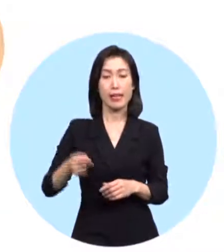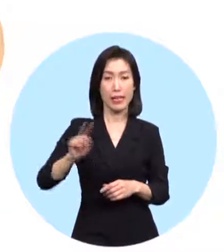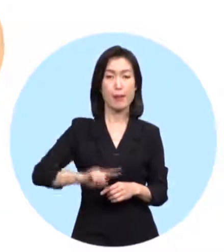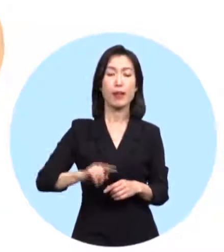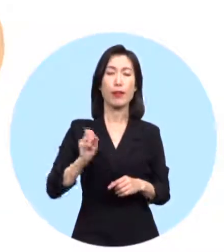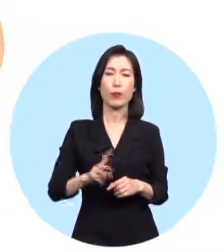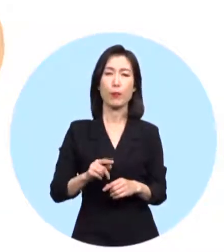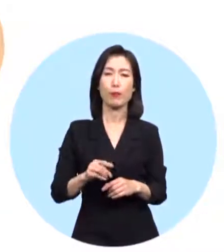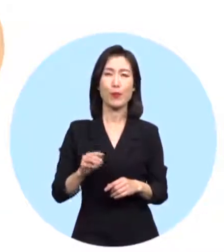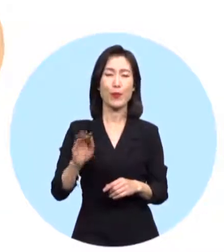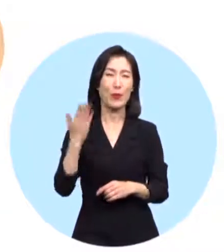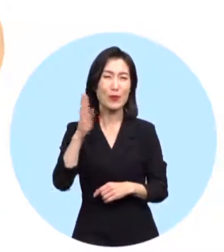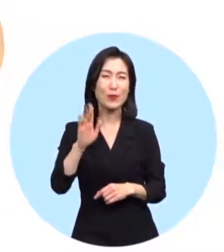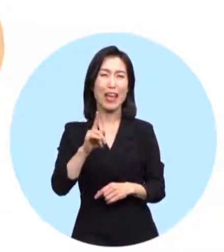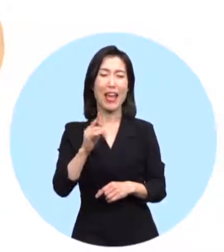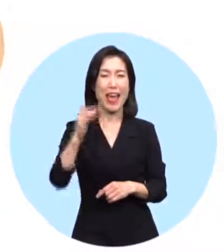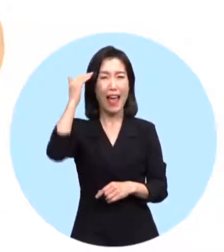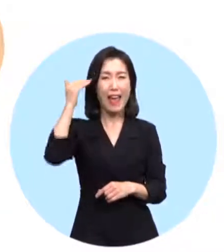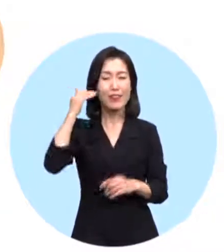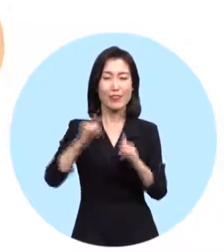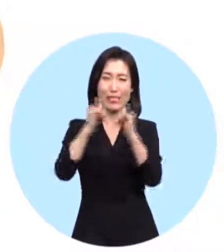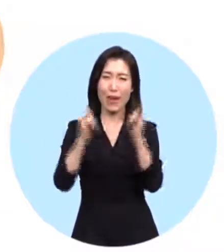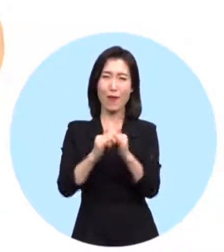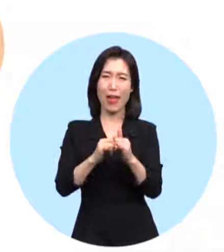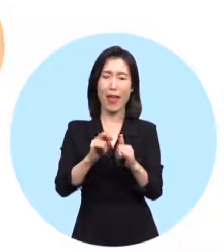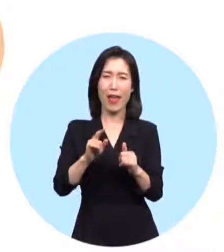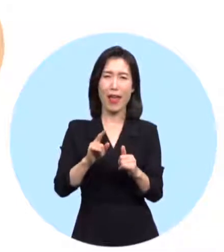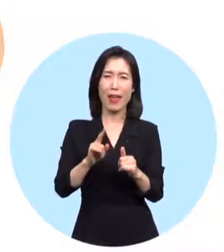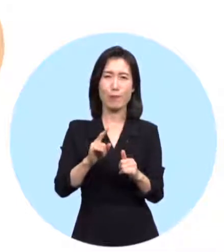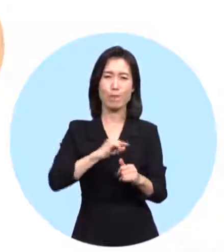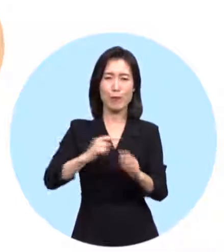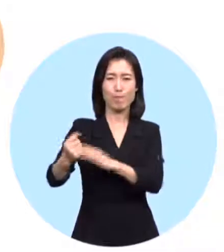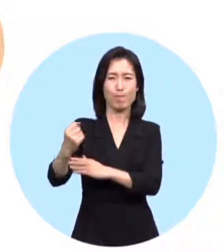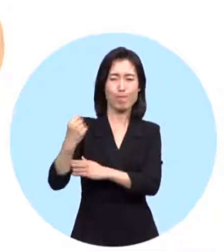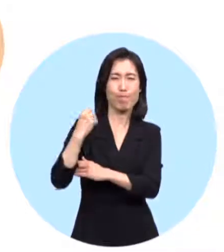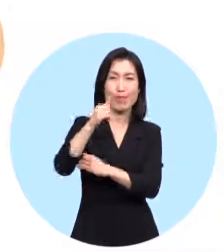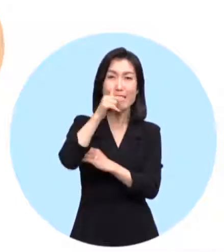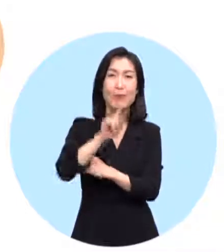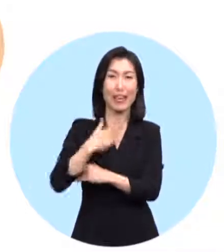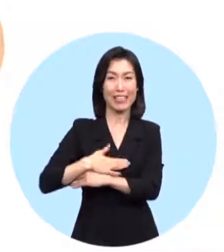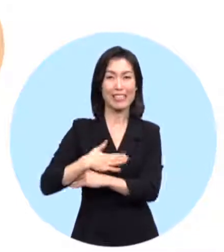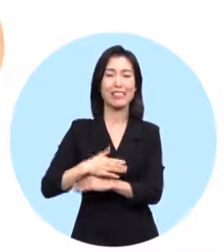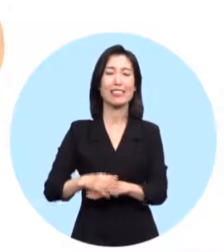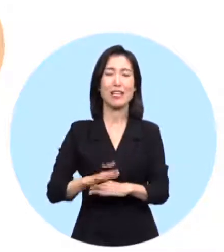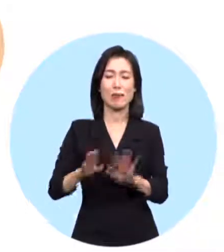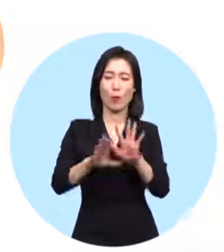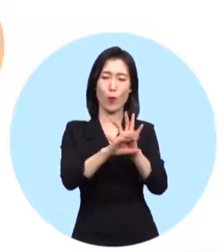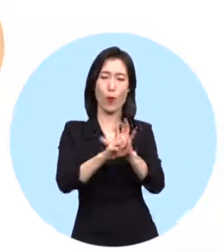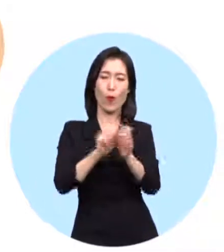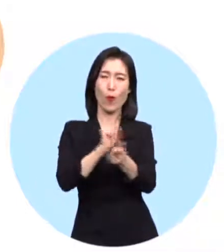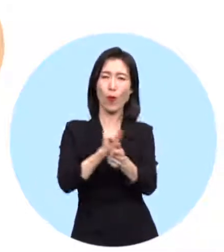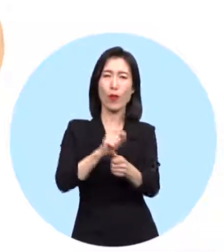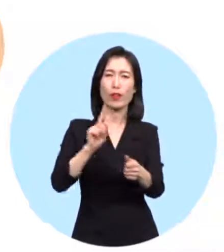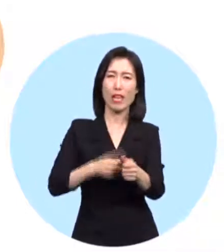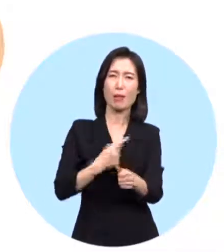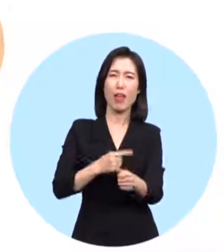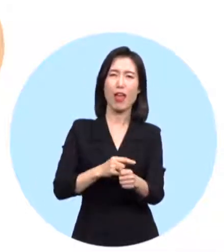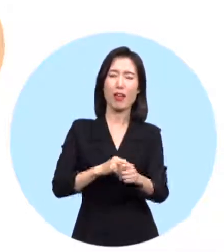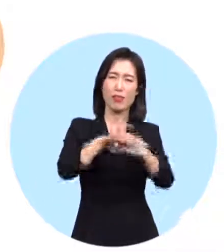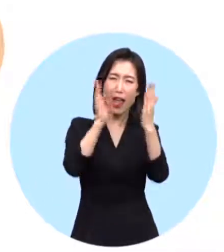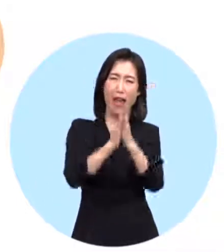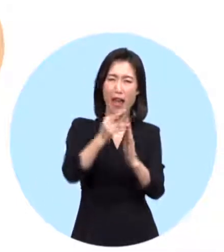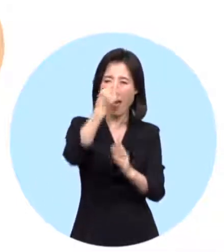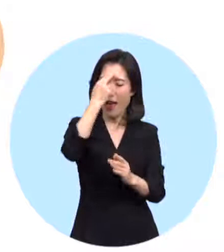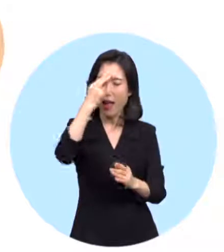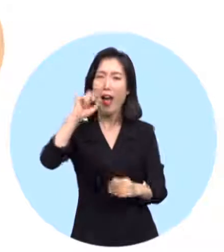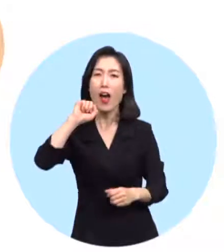더불어서 요즘에 우리나라가 가장 강점을 보이는 분야 중에 하나고, 코로나19로 많은 분야에서 지금 어려움을 겪고